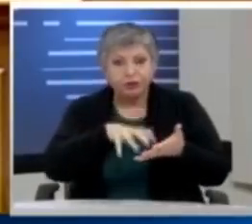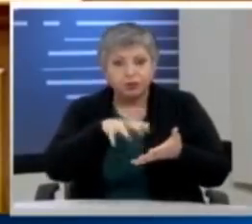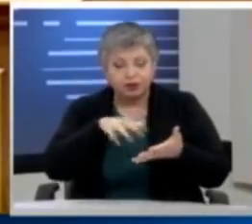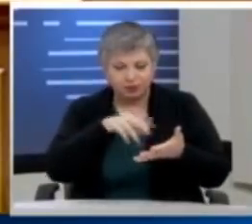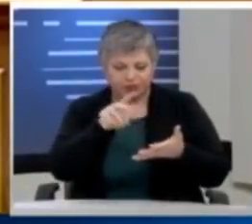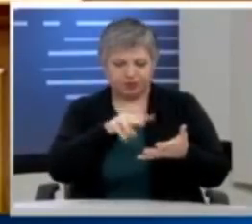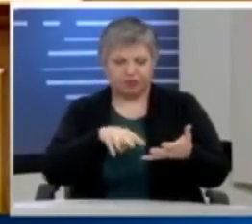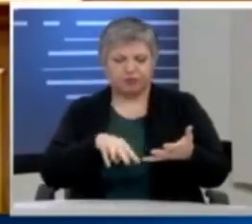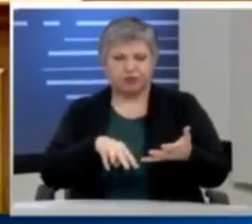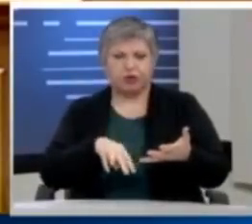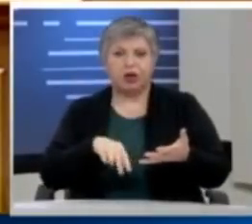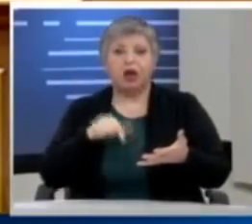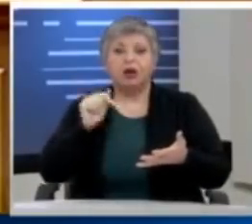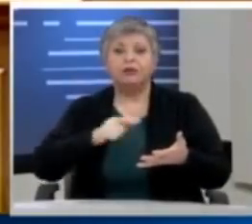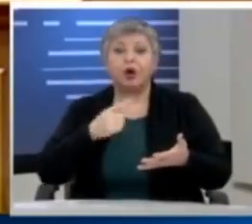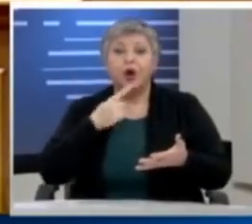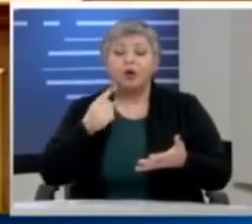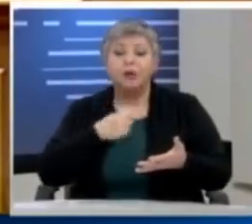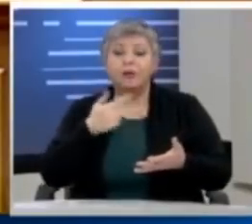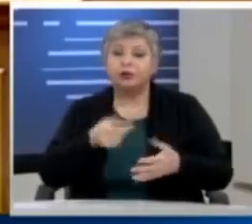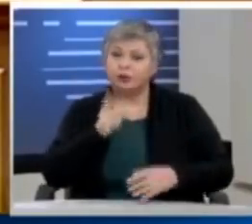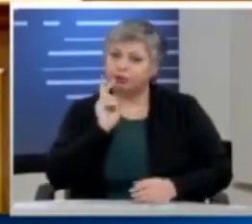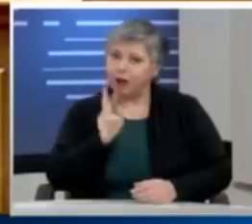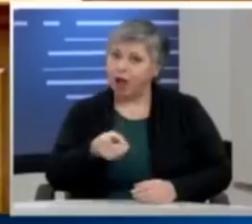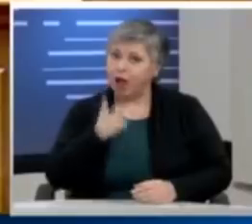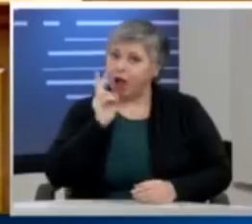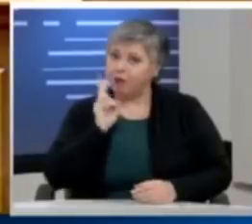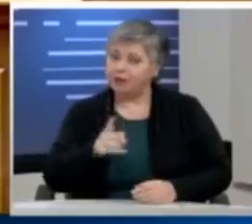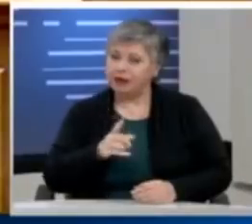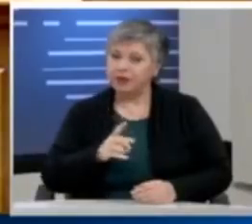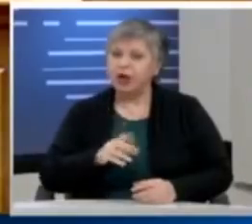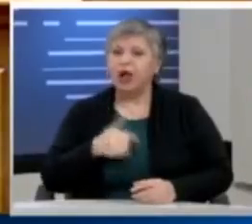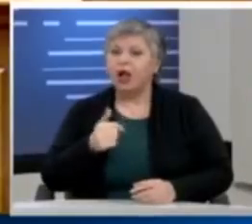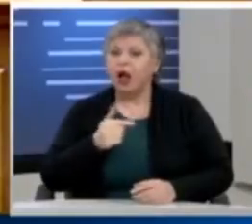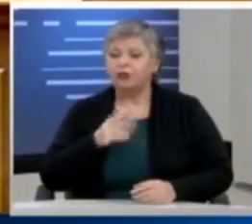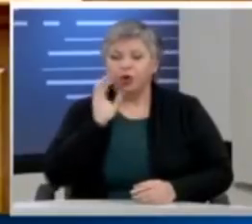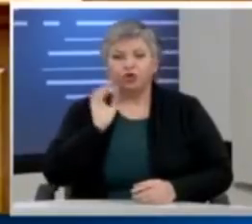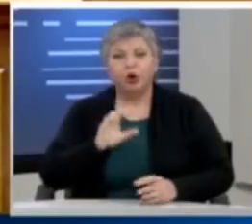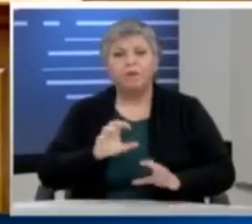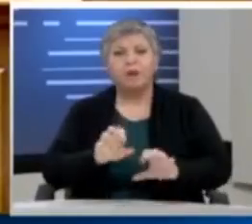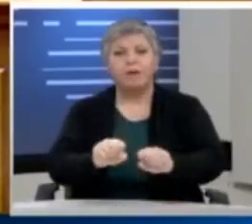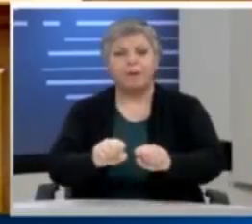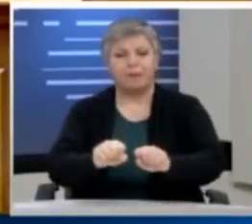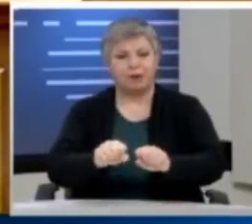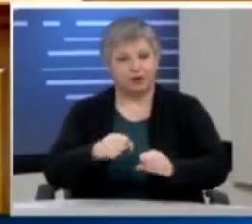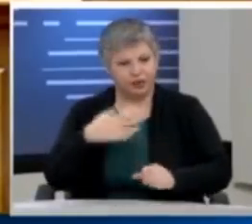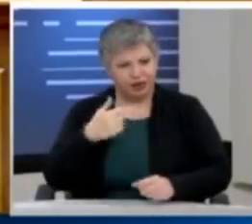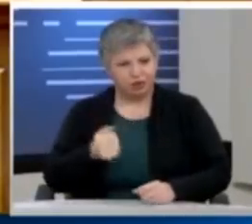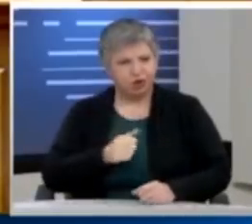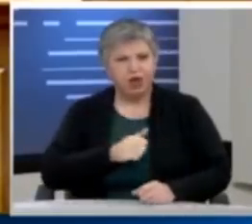έχει το σπέρμα του αλυτρωτισμού. Όχι για το όνομα στο οποίο εντελώς λαθεμένα επικεντρώνετε όλοι